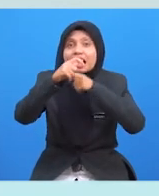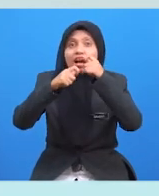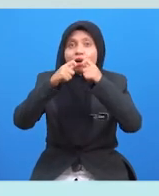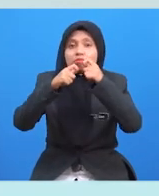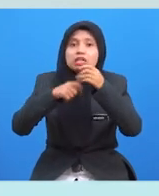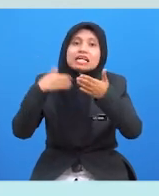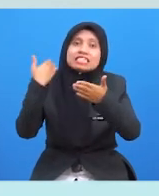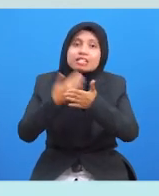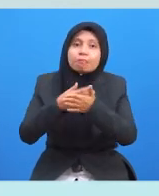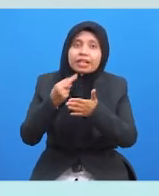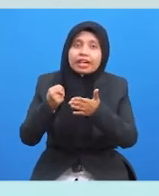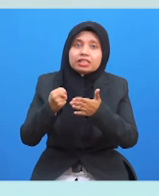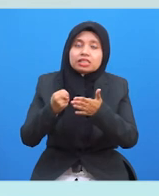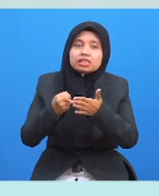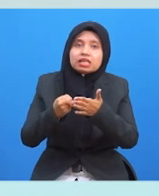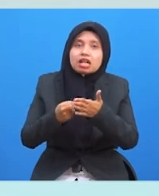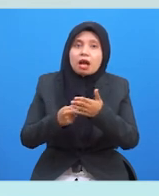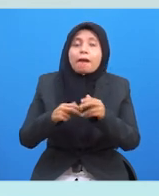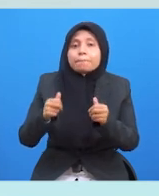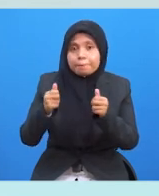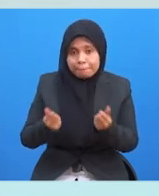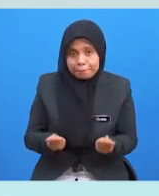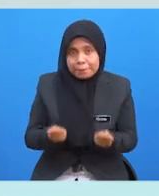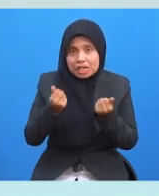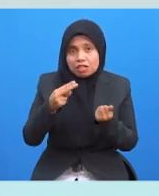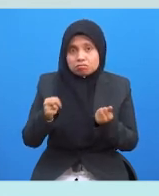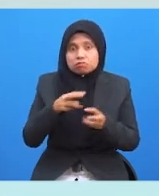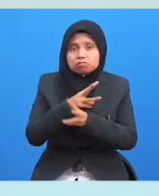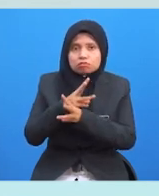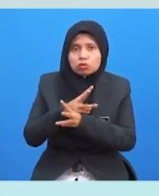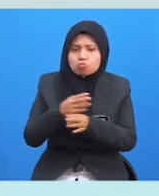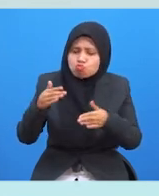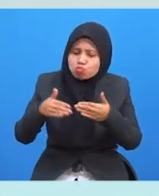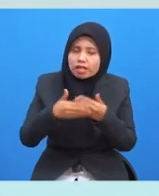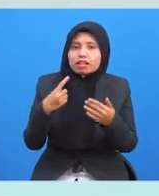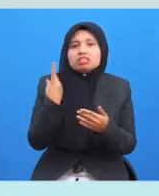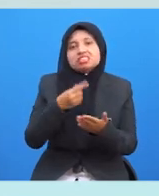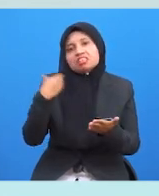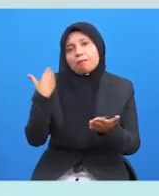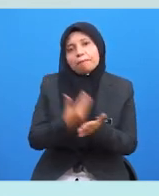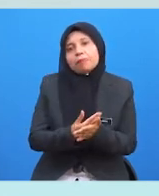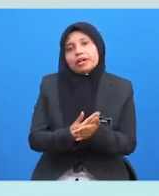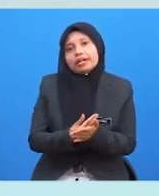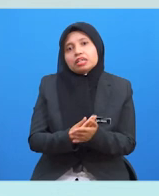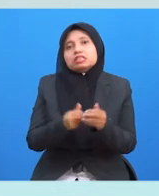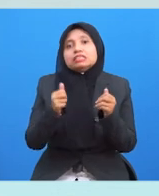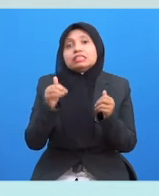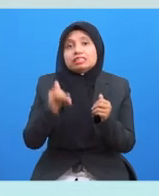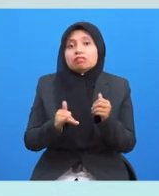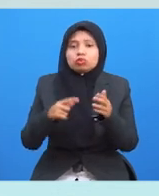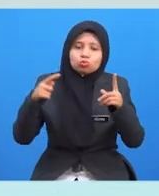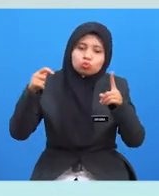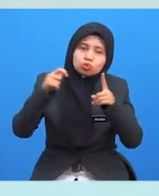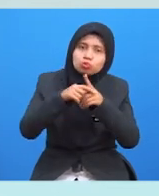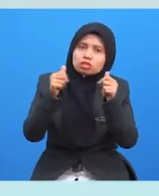ketersampaian. Pengangkutan awam memudahkan kita sampai ke destinasi yang